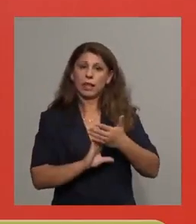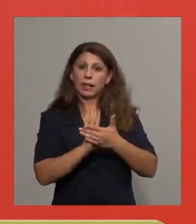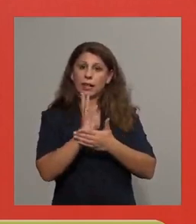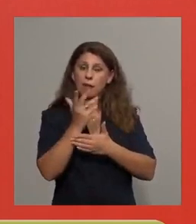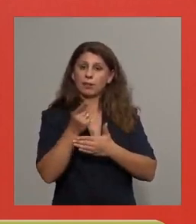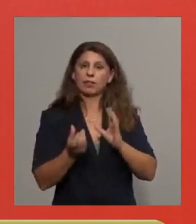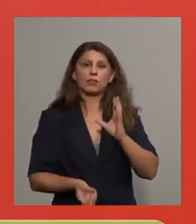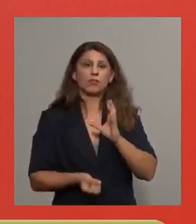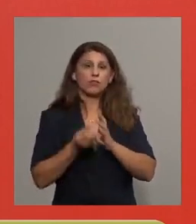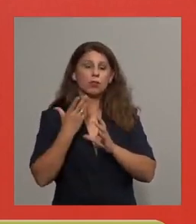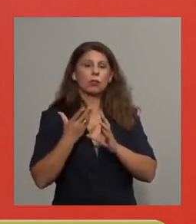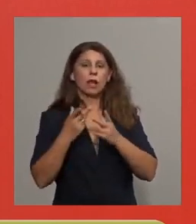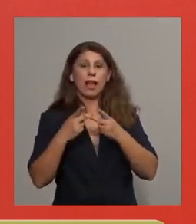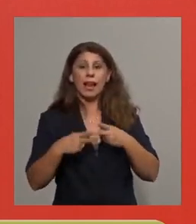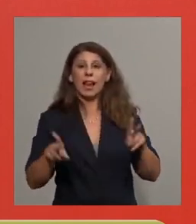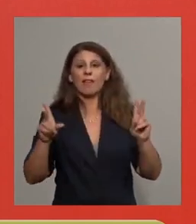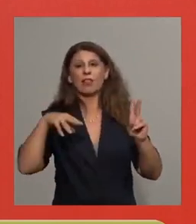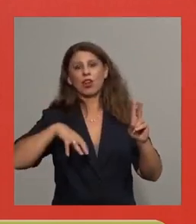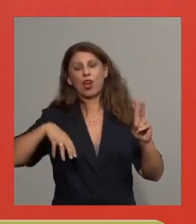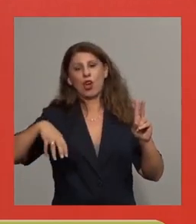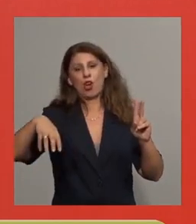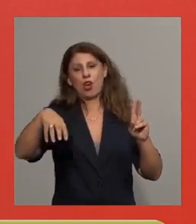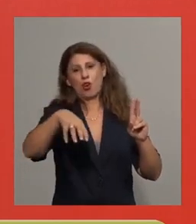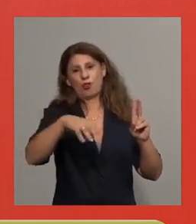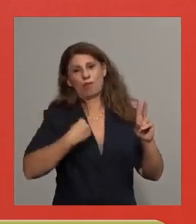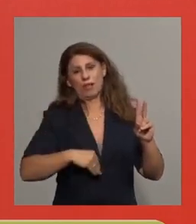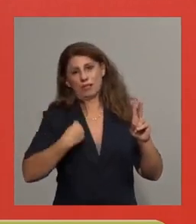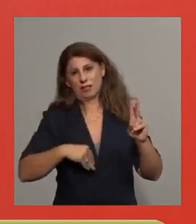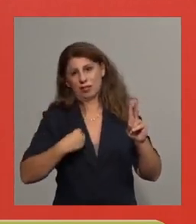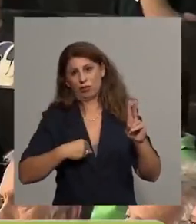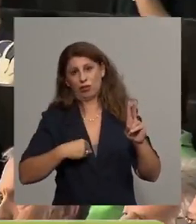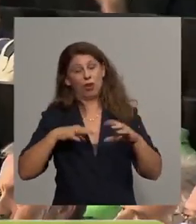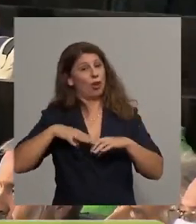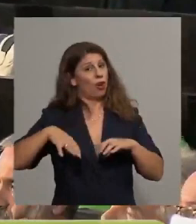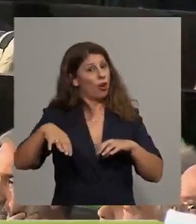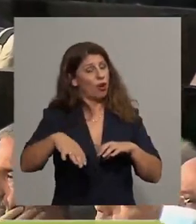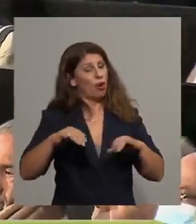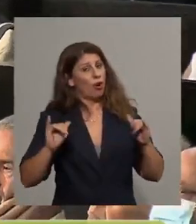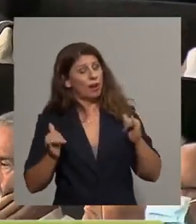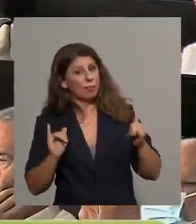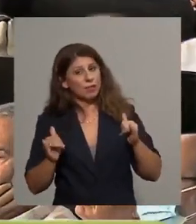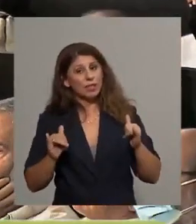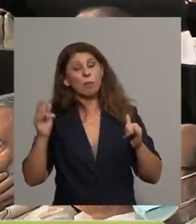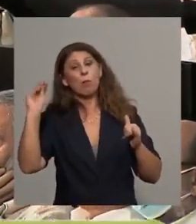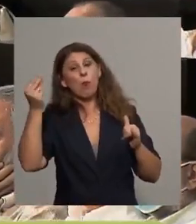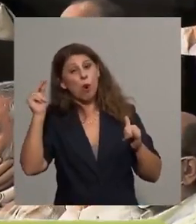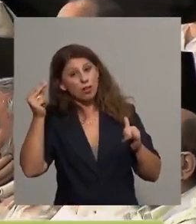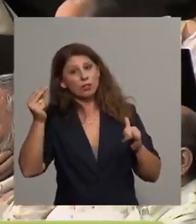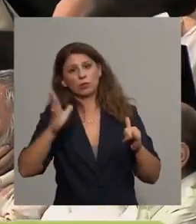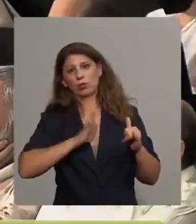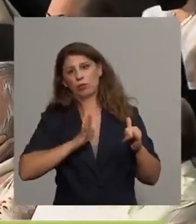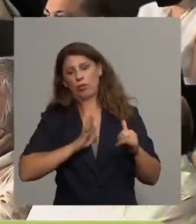ανάπτυξη νέων ελεύθερων χώρων, χώρων πρασίνου, χώρων αναψυχής πολιτισμού για το